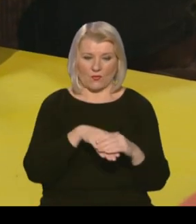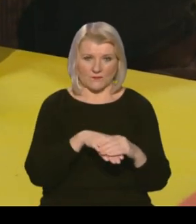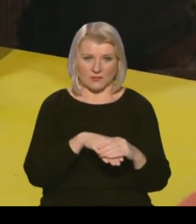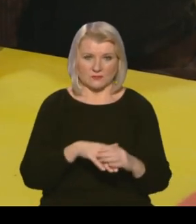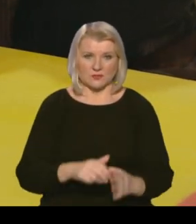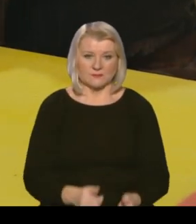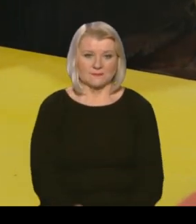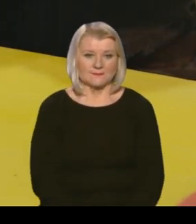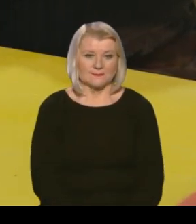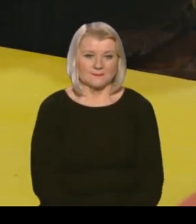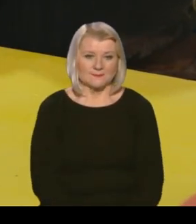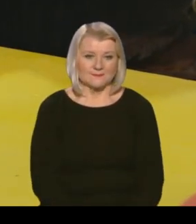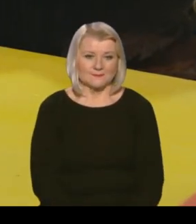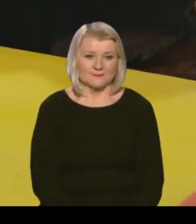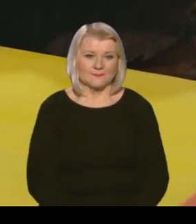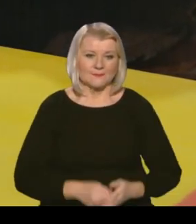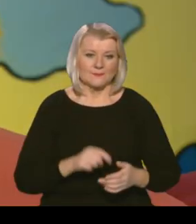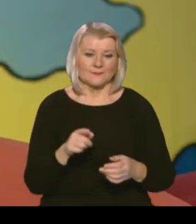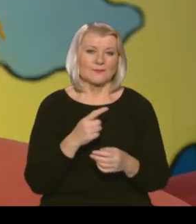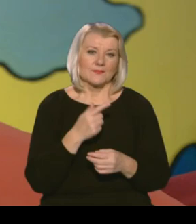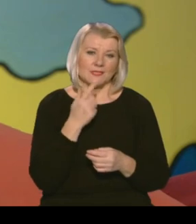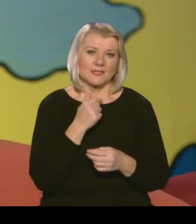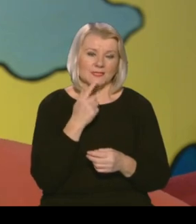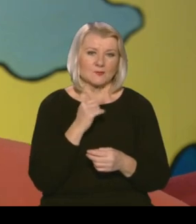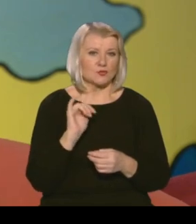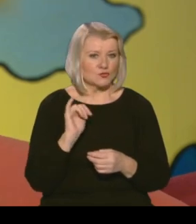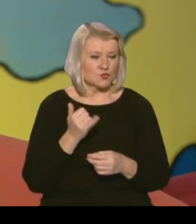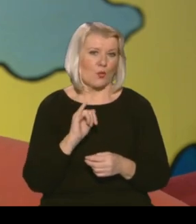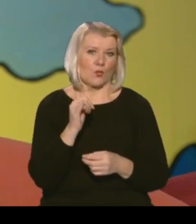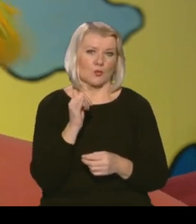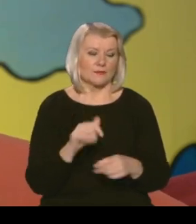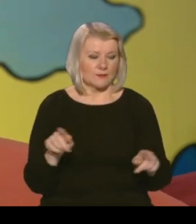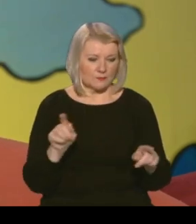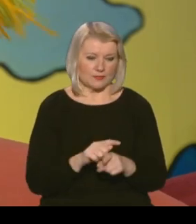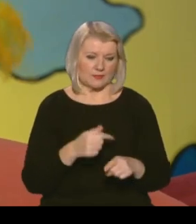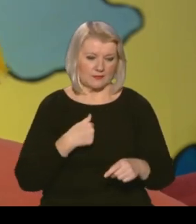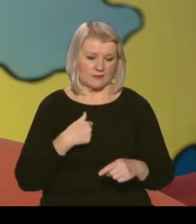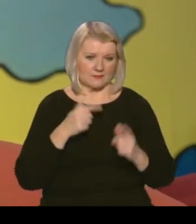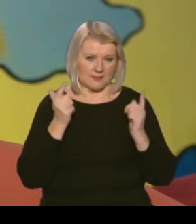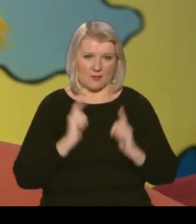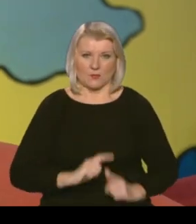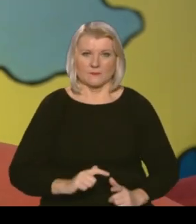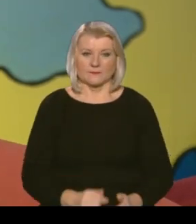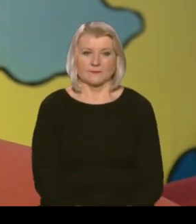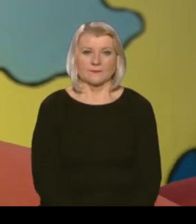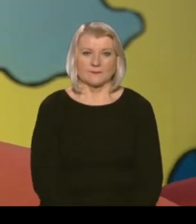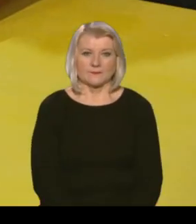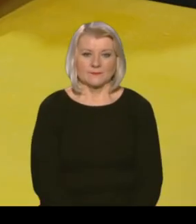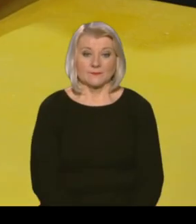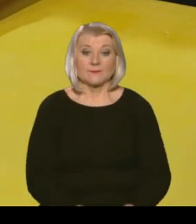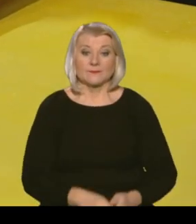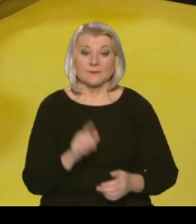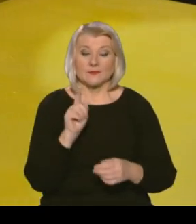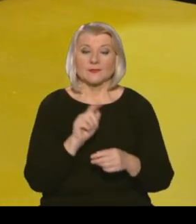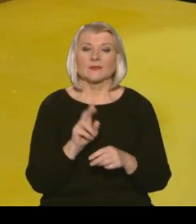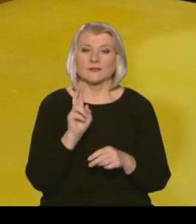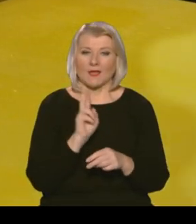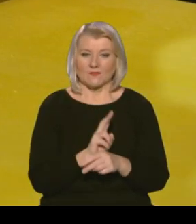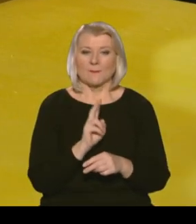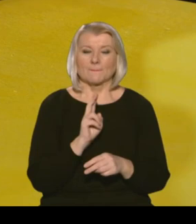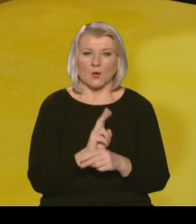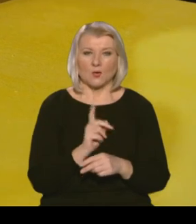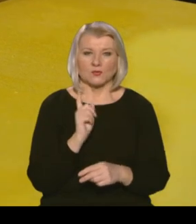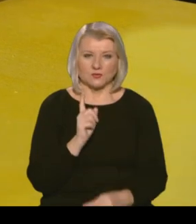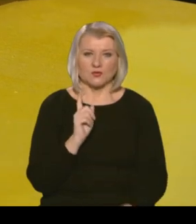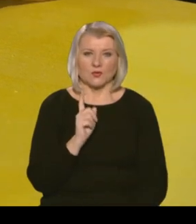tady, tudy. Mně se líbí, že je to žluté, přesně jako já. Tak, Františku, teď dávej dobrý pozor.